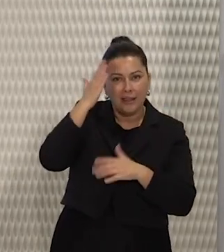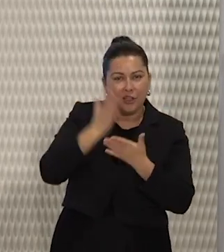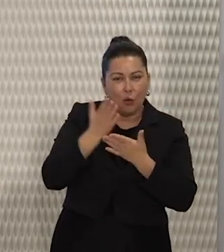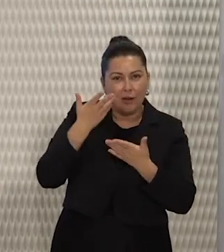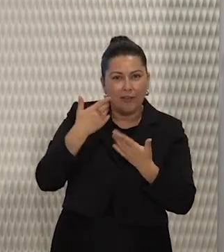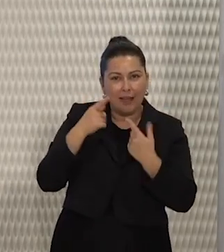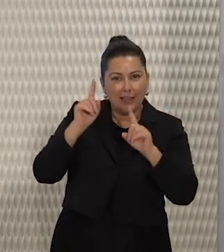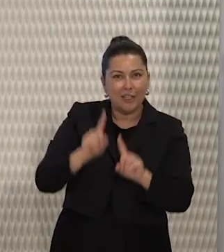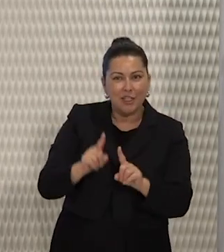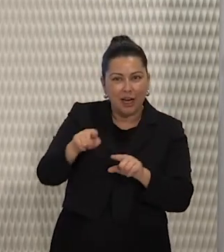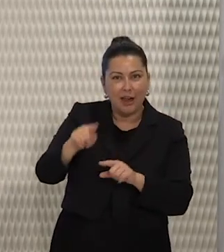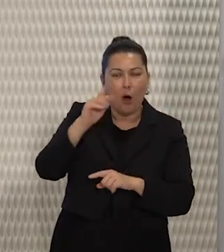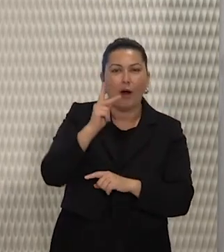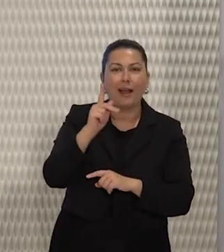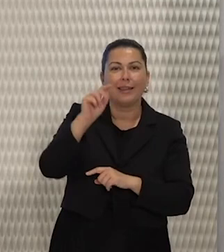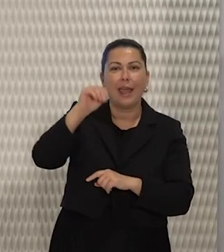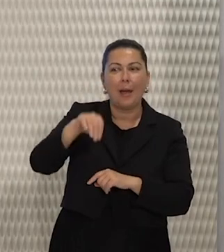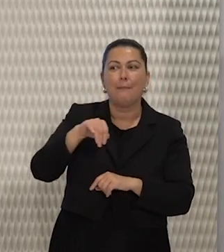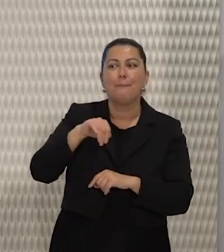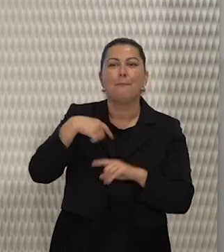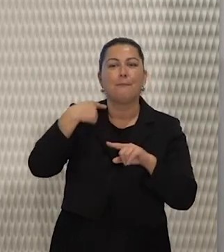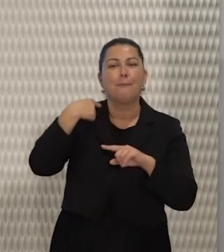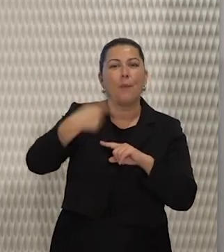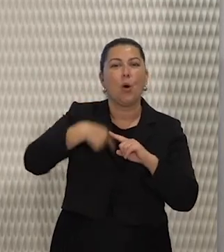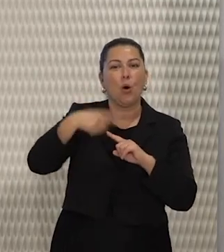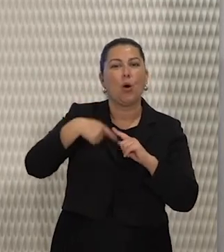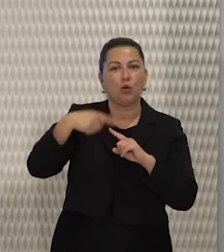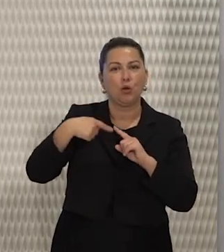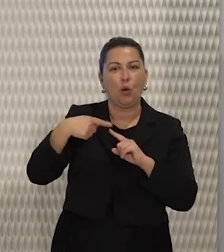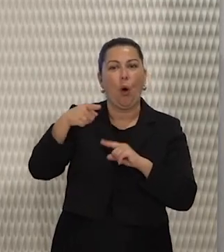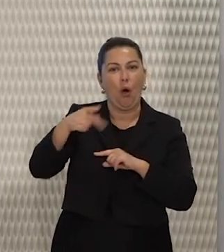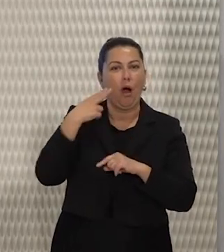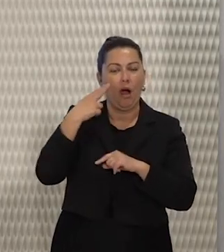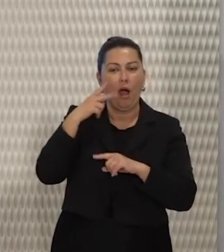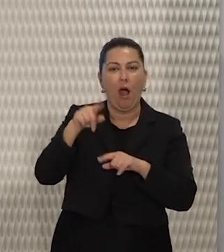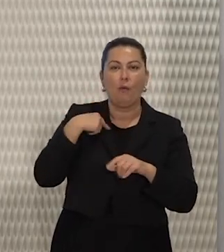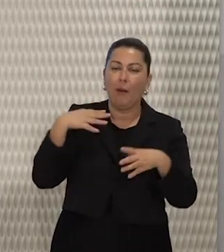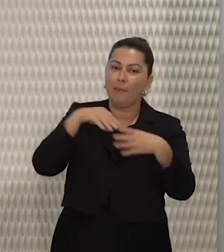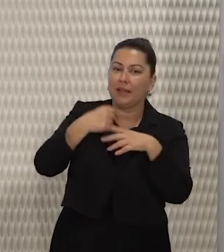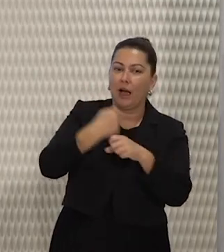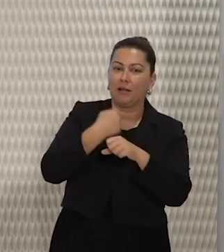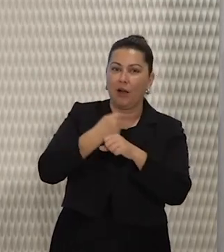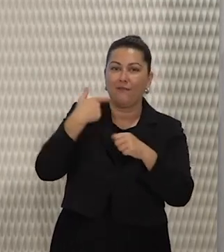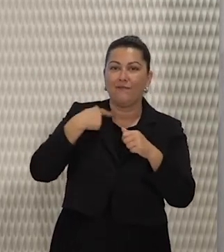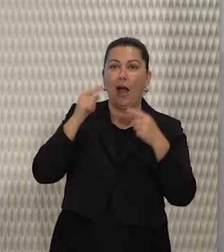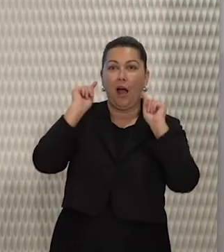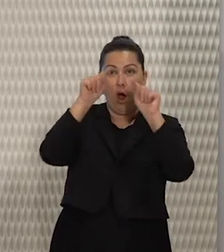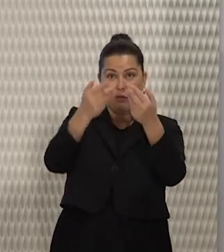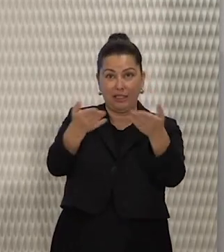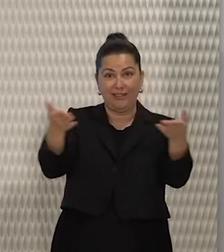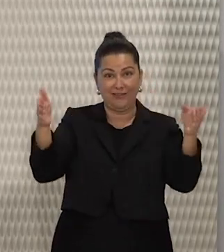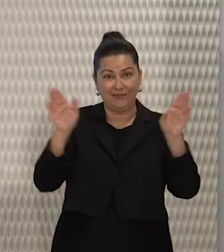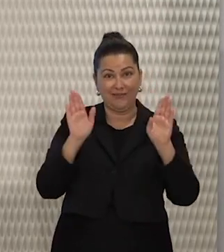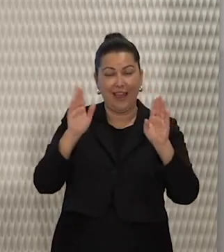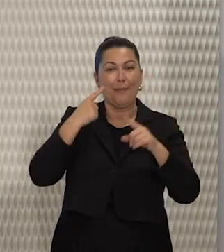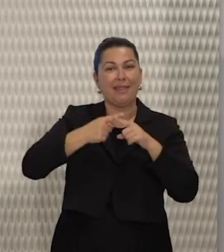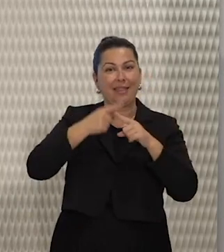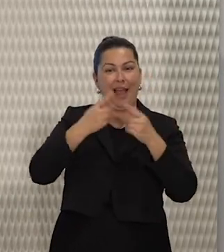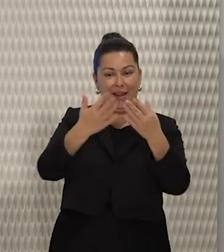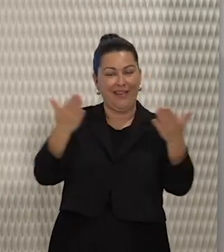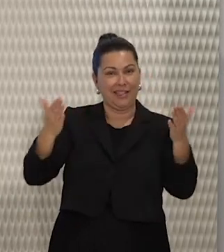Zustand. Auch bei der KTM Motorhall haben wir unseren Breitdruck leisten dürfen und haben dort diese Ringfassade außen geliefert und